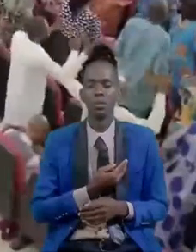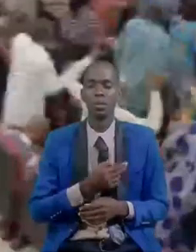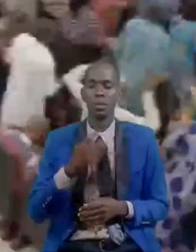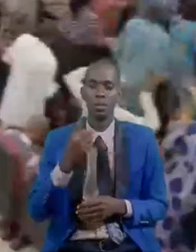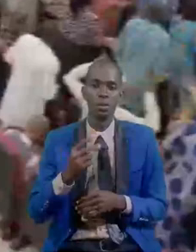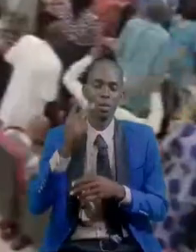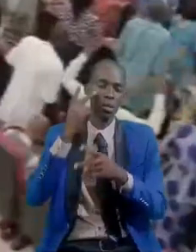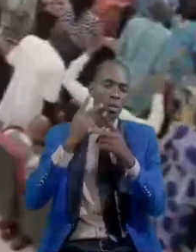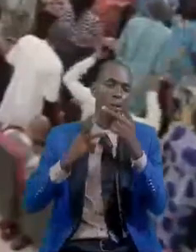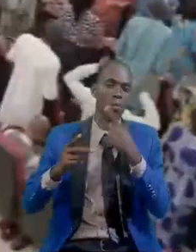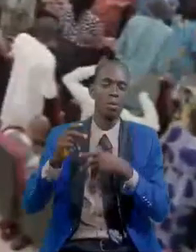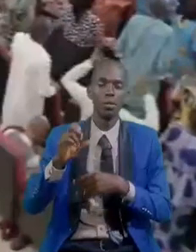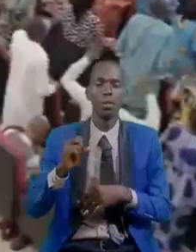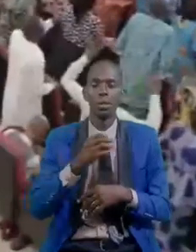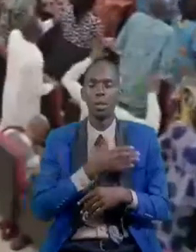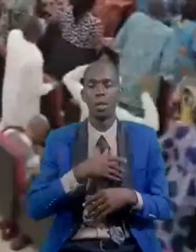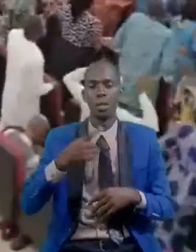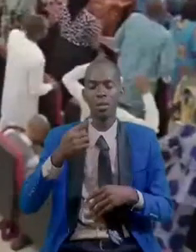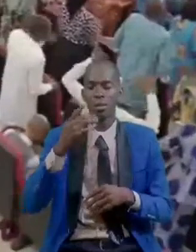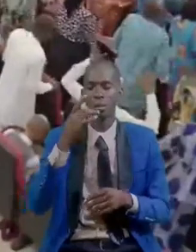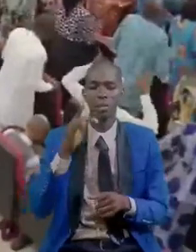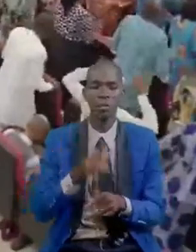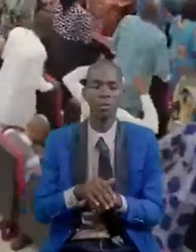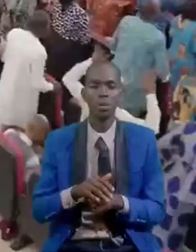la prophétie et la promesse.